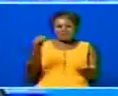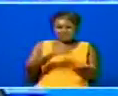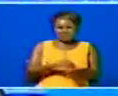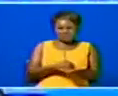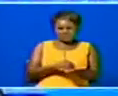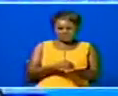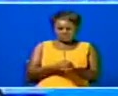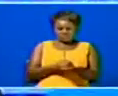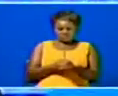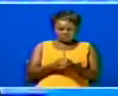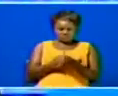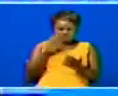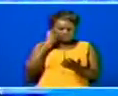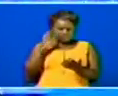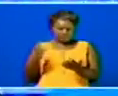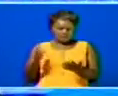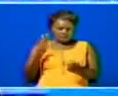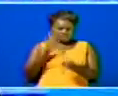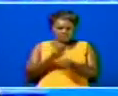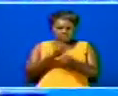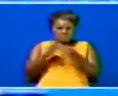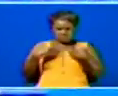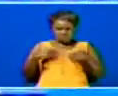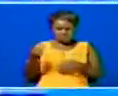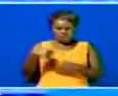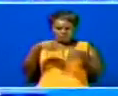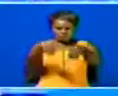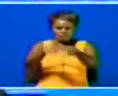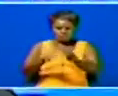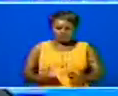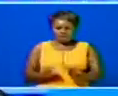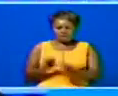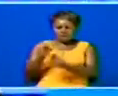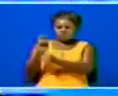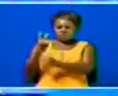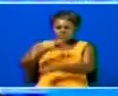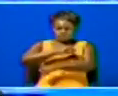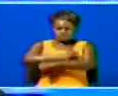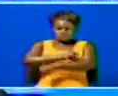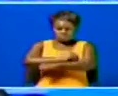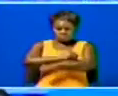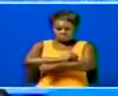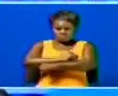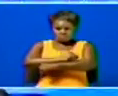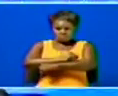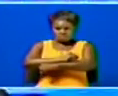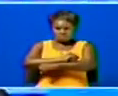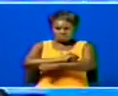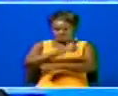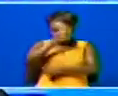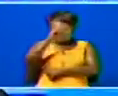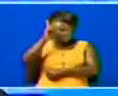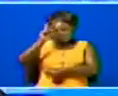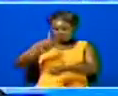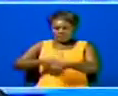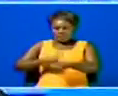Ni hali ya huzuni huku mamia waombolezaji wakijitokeza katika shule ya upili ya Ngai Ndeithia, kaunti ya Nyandarua, wakati wa